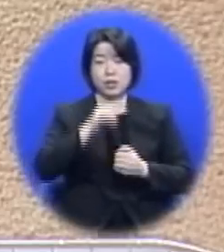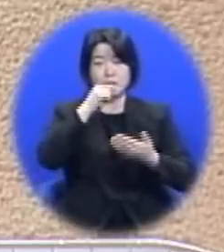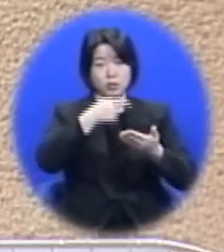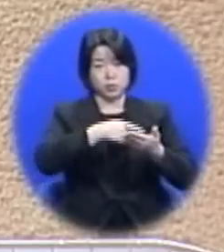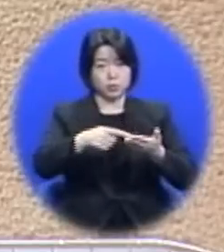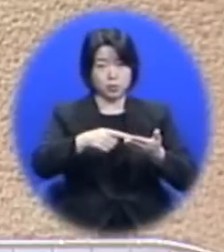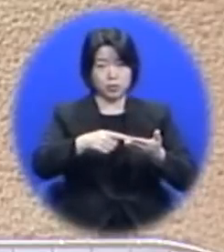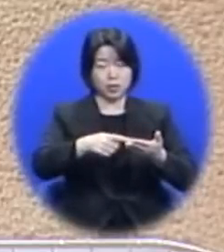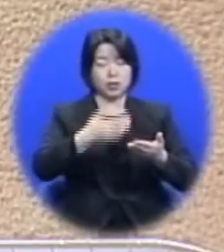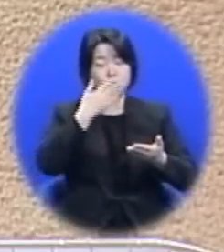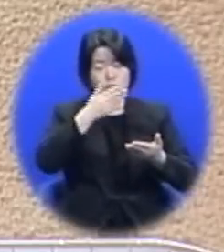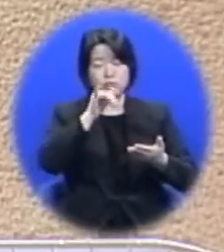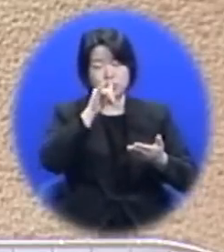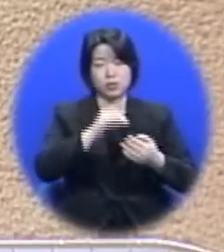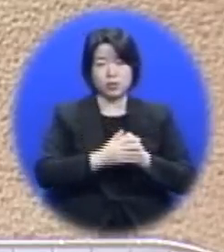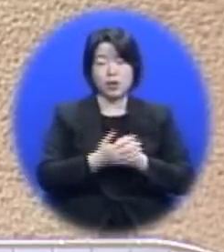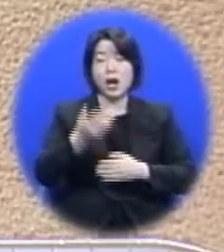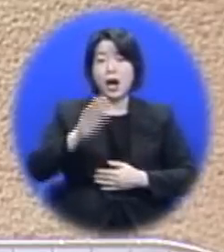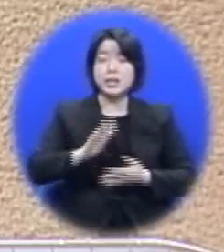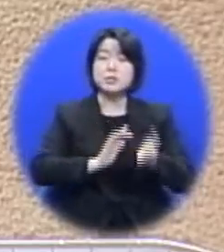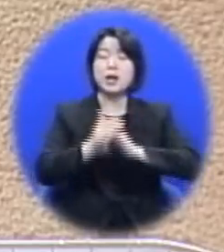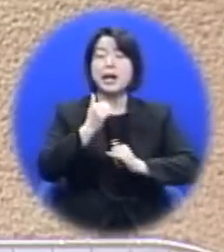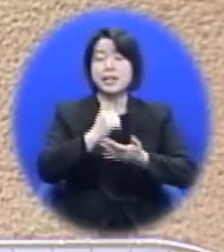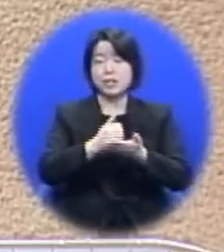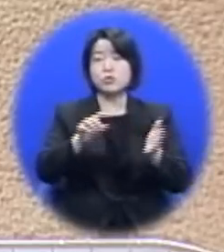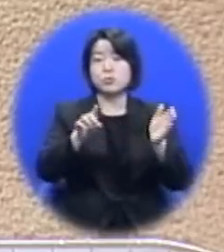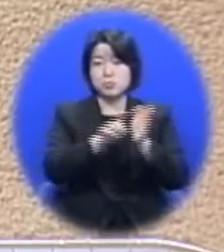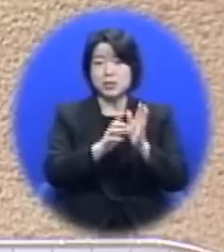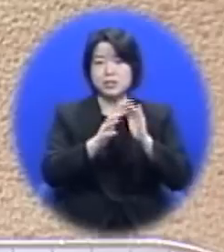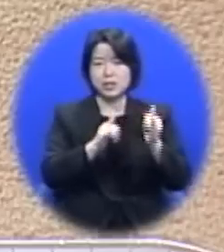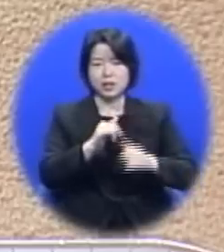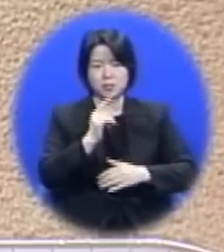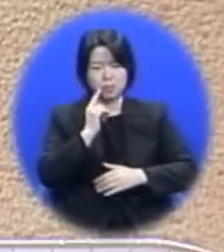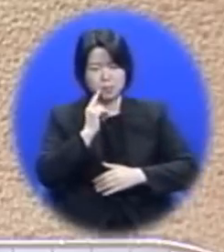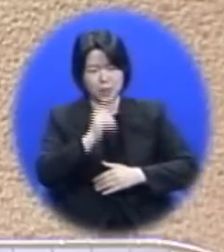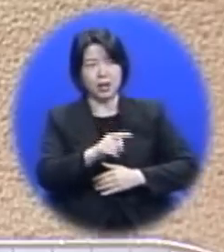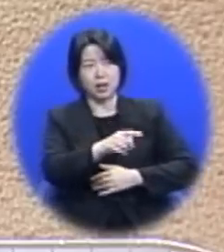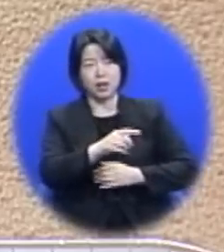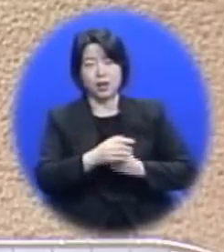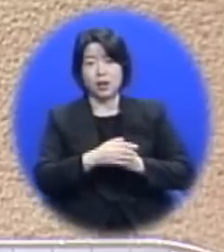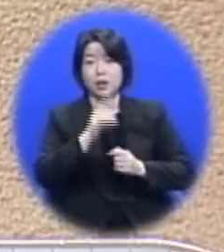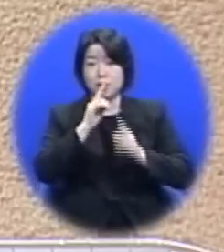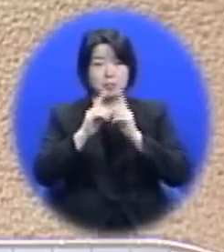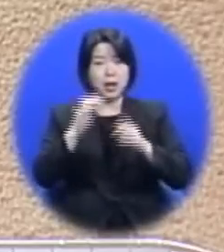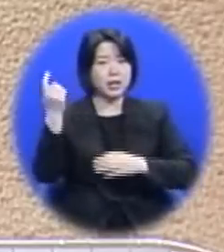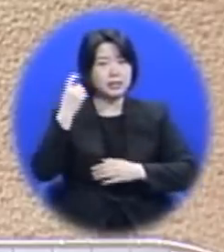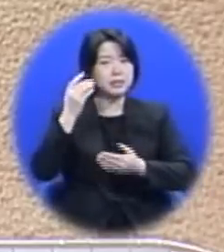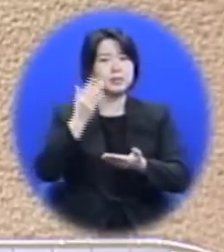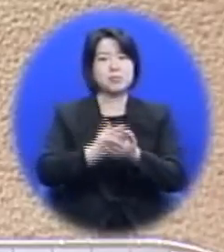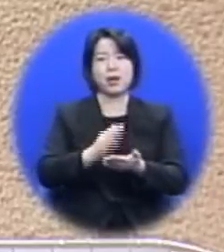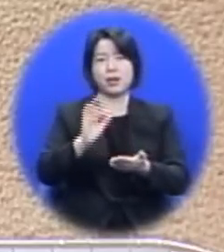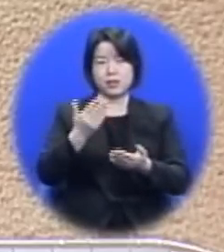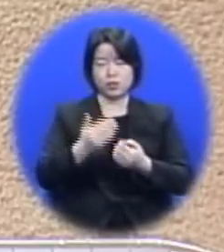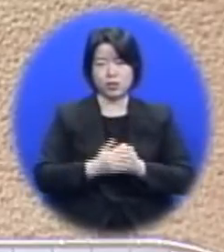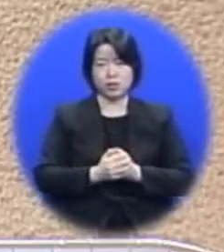있어요. 그러나 예수 믿는 사람이 지독하네. 이런 말은 듣지 말아야 하는